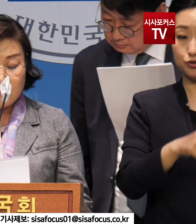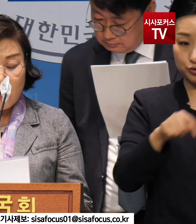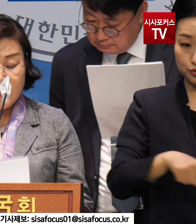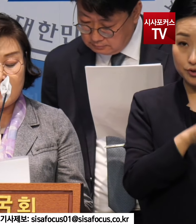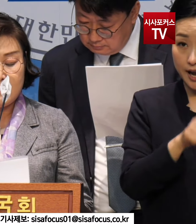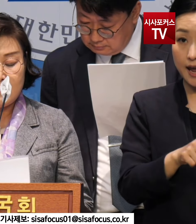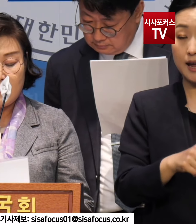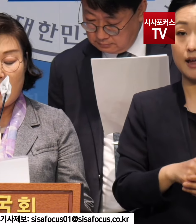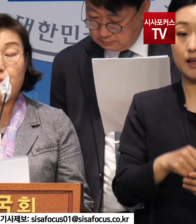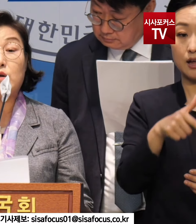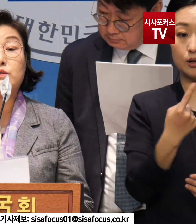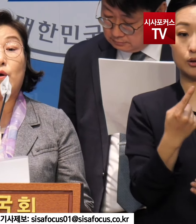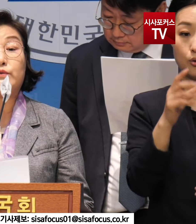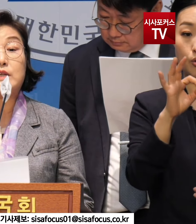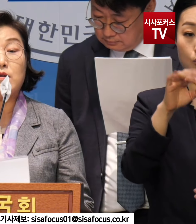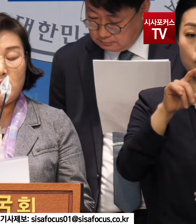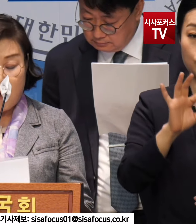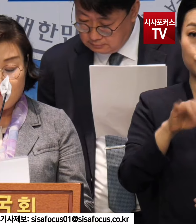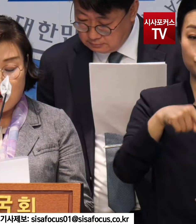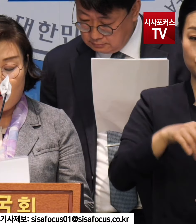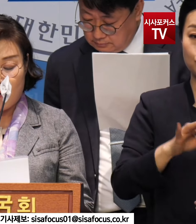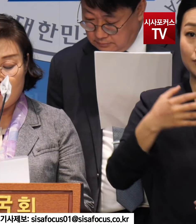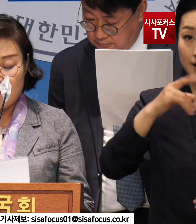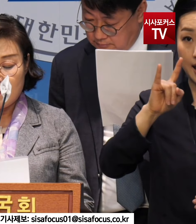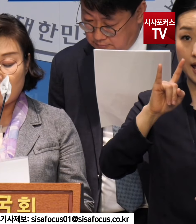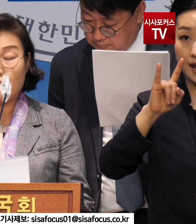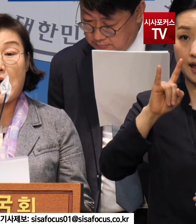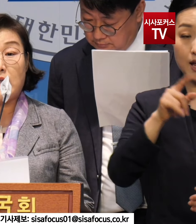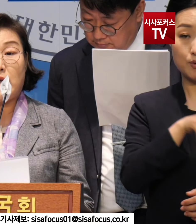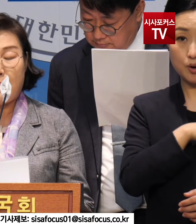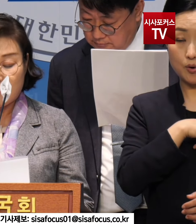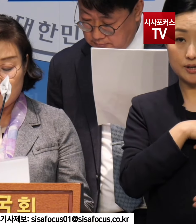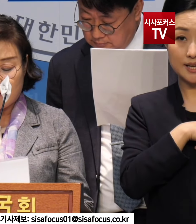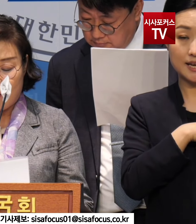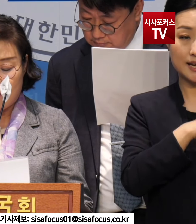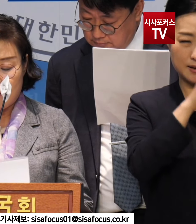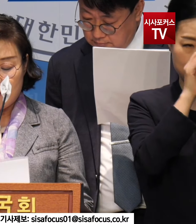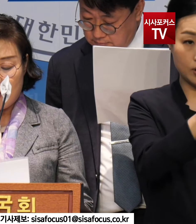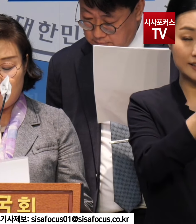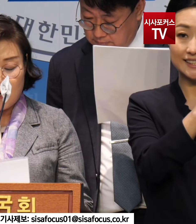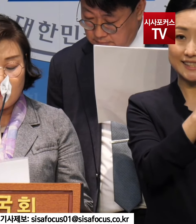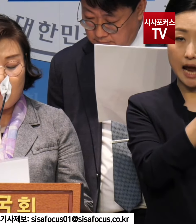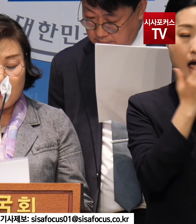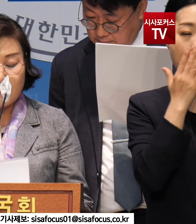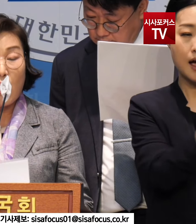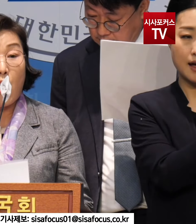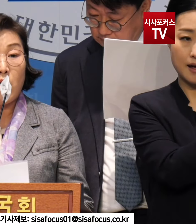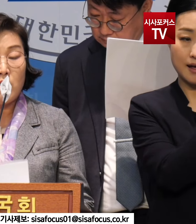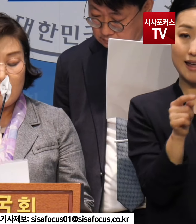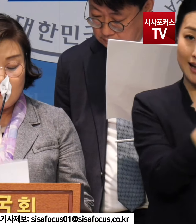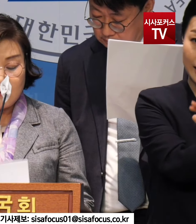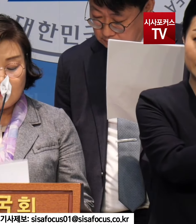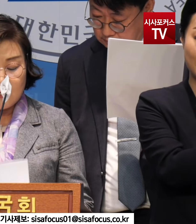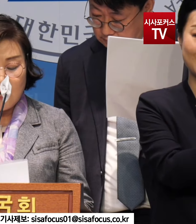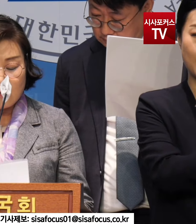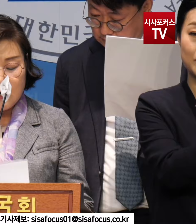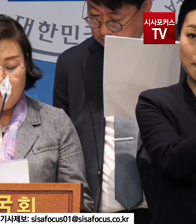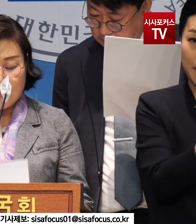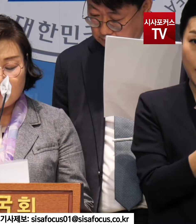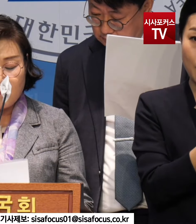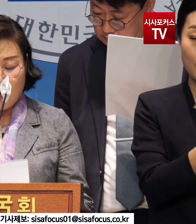전 의원이 해피론 교육장을 방문하고 수사 재판 중에도 해피론 대표로부터